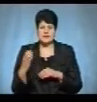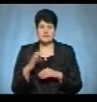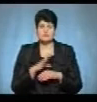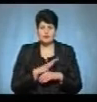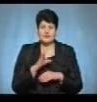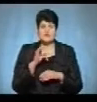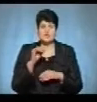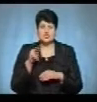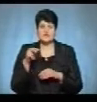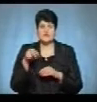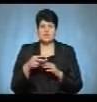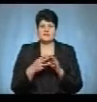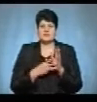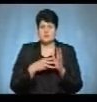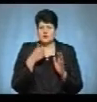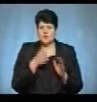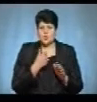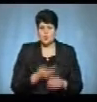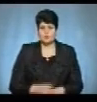у січні 2018 року.